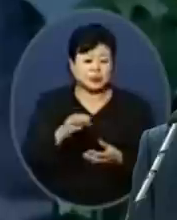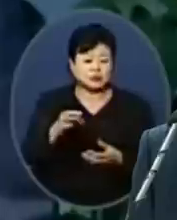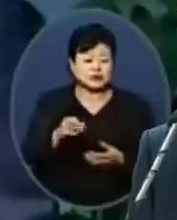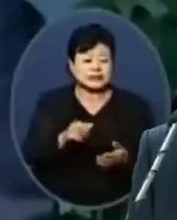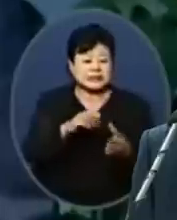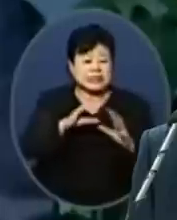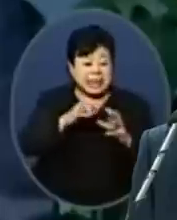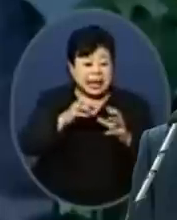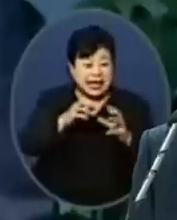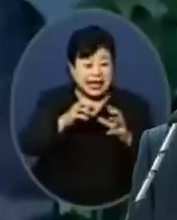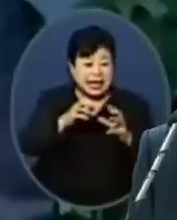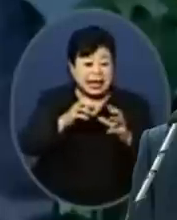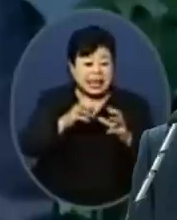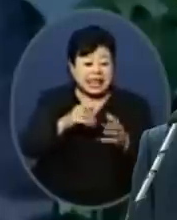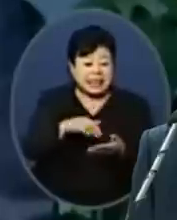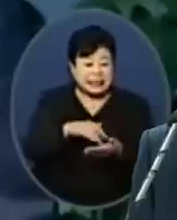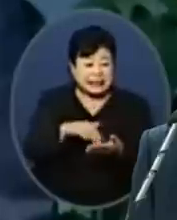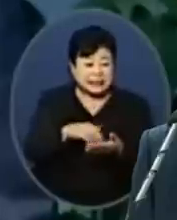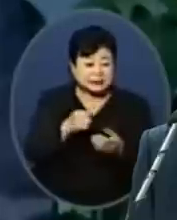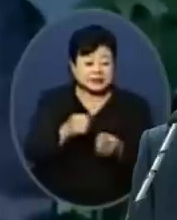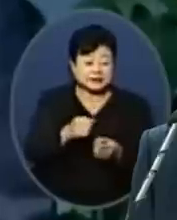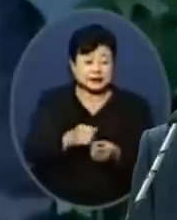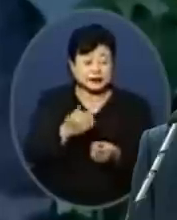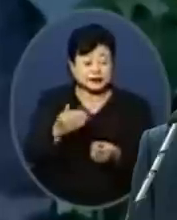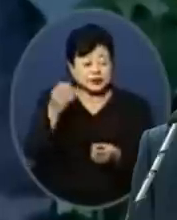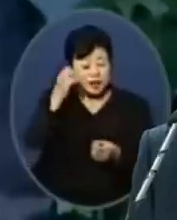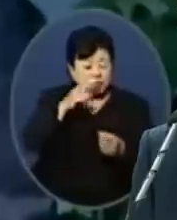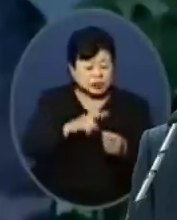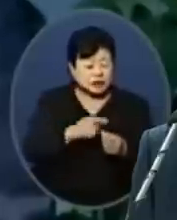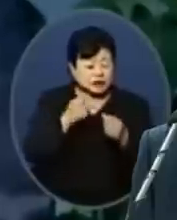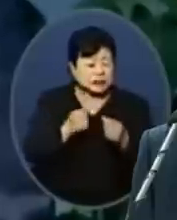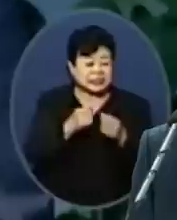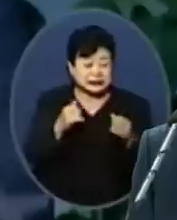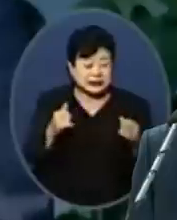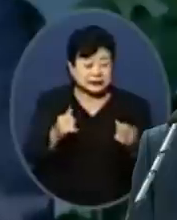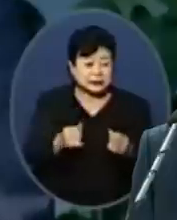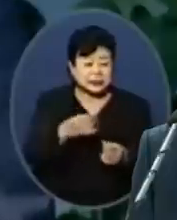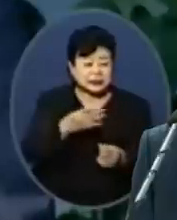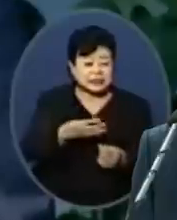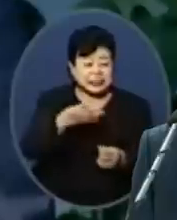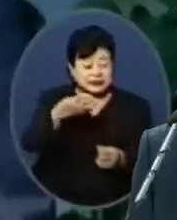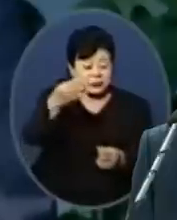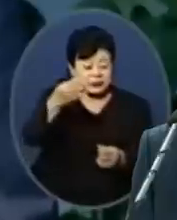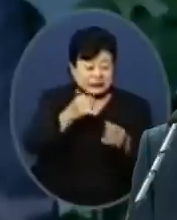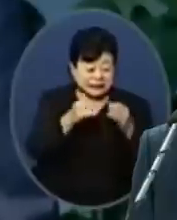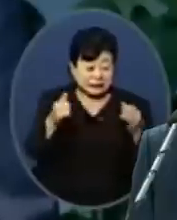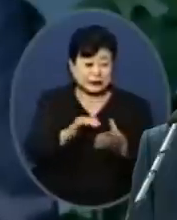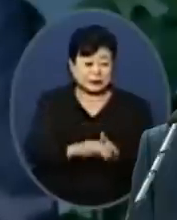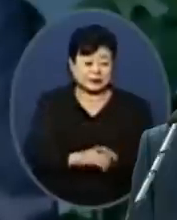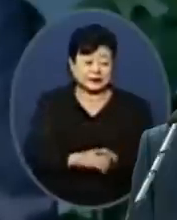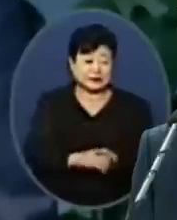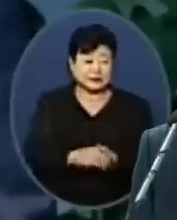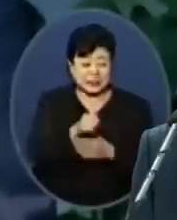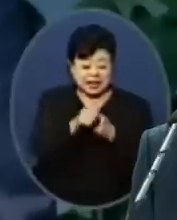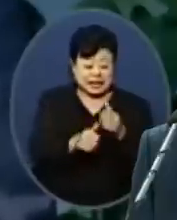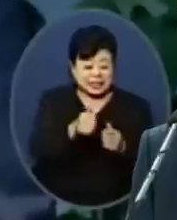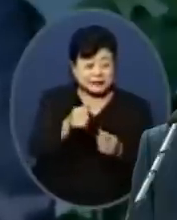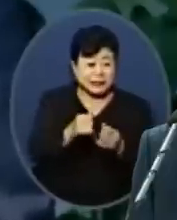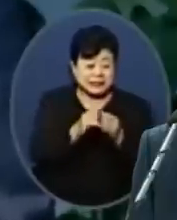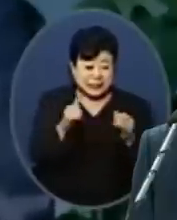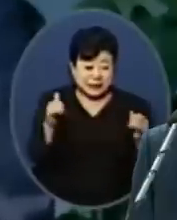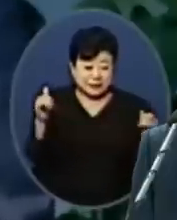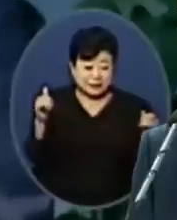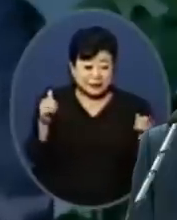세계를 계산해서 삽니다. 그러나 여러분 영적으로 사는 사람은 4차원의 영적 사람으로서 하나님의